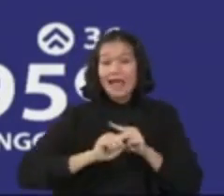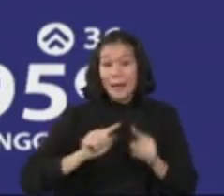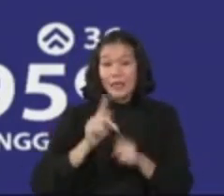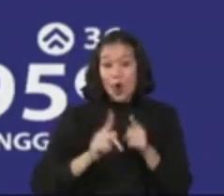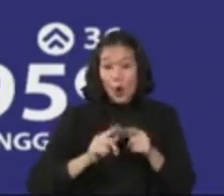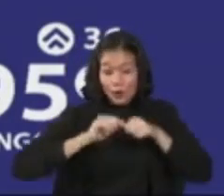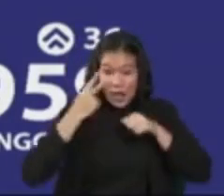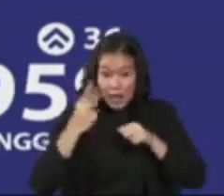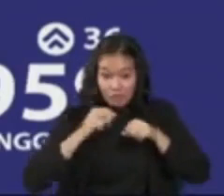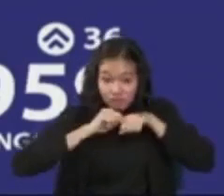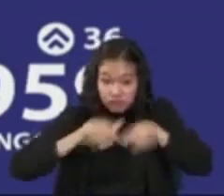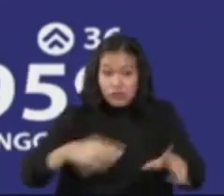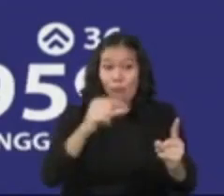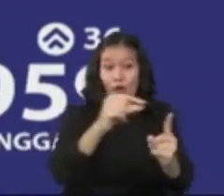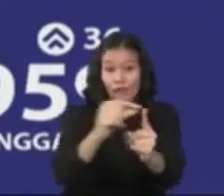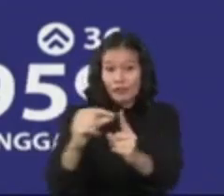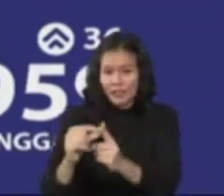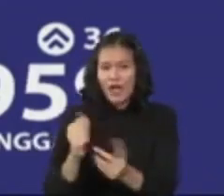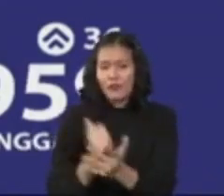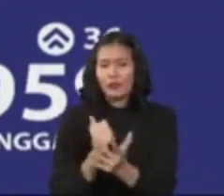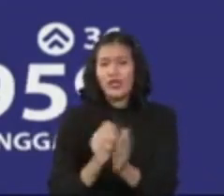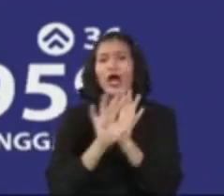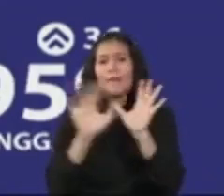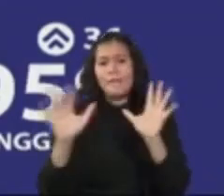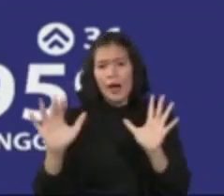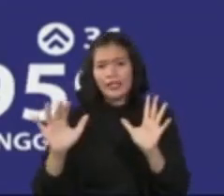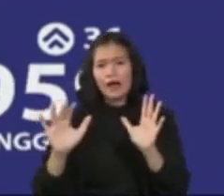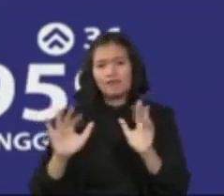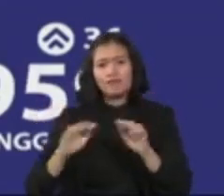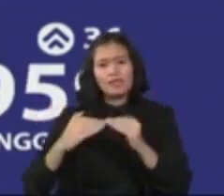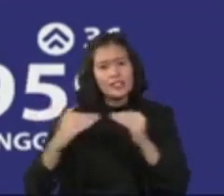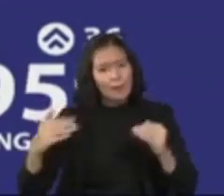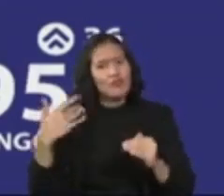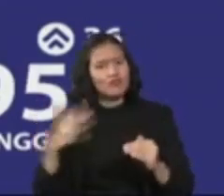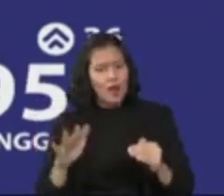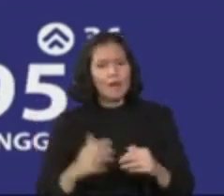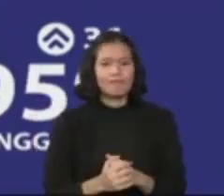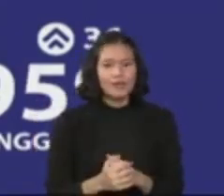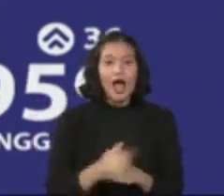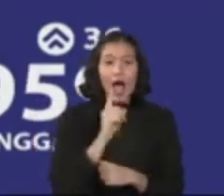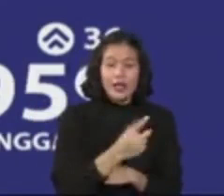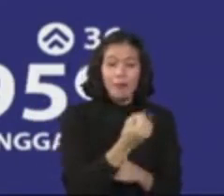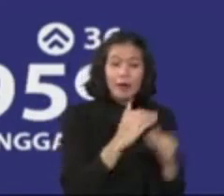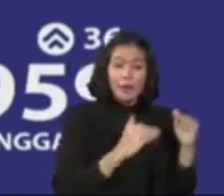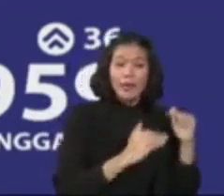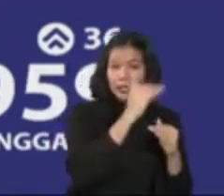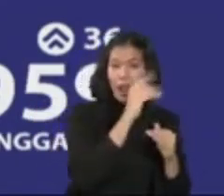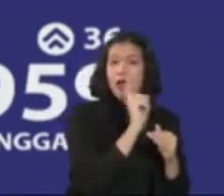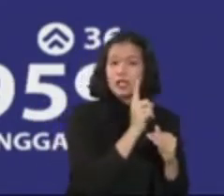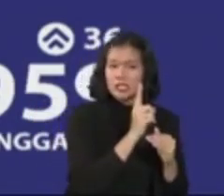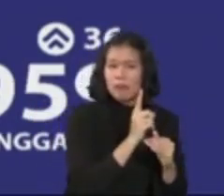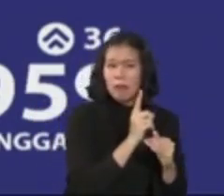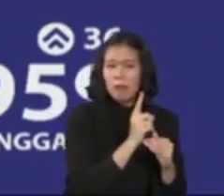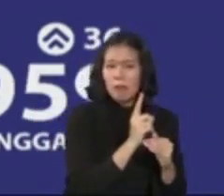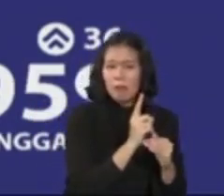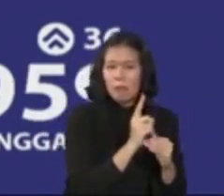sebaran per provinsi, sebenarnya sebagian besar provinsi sudah dalam kondisi stabil. Beberapa provinsi meningkat karena memang kontak